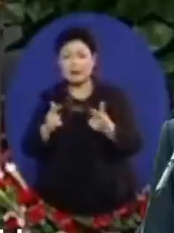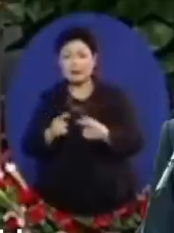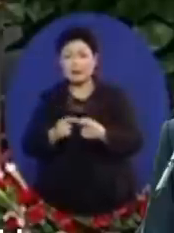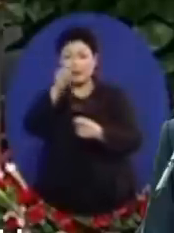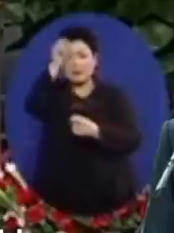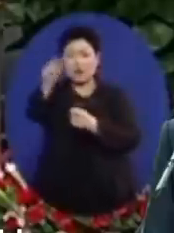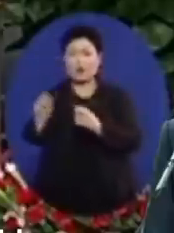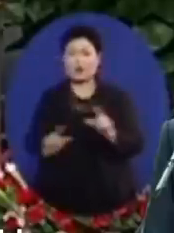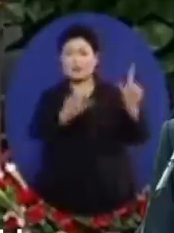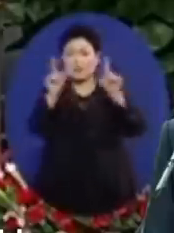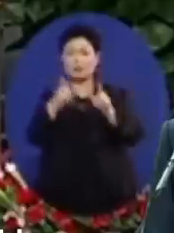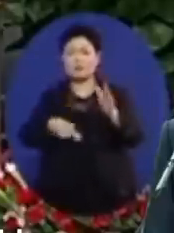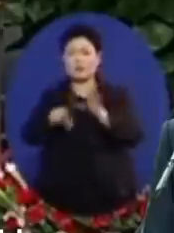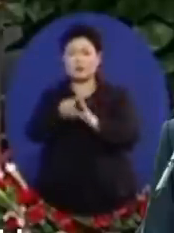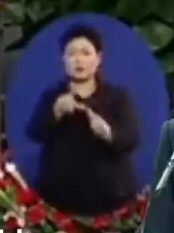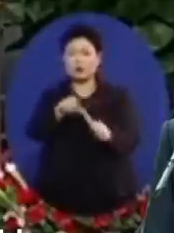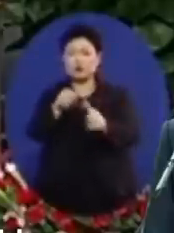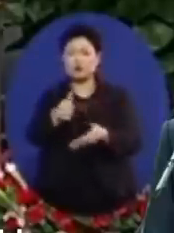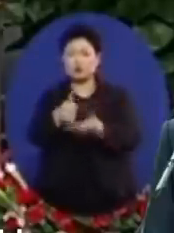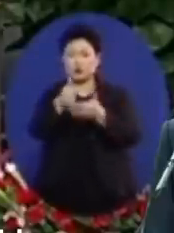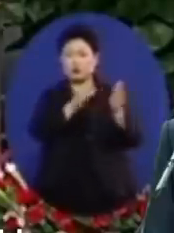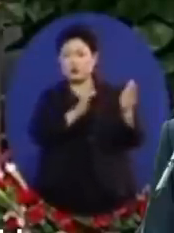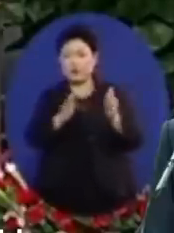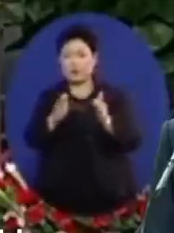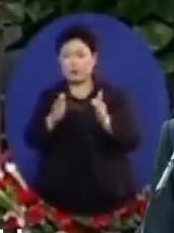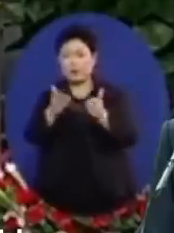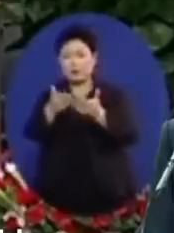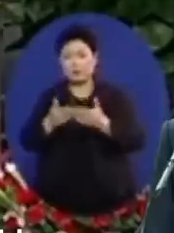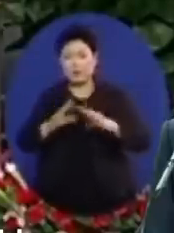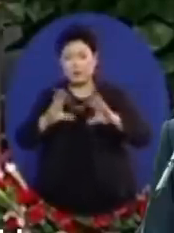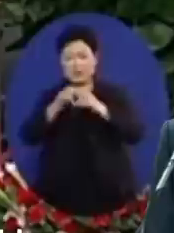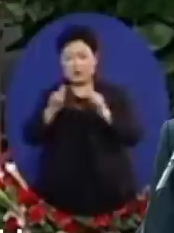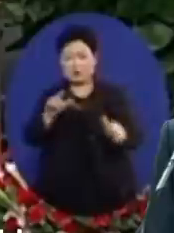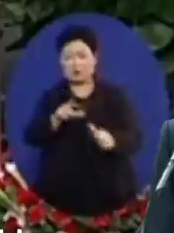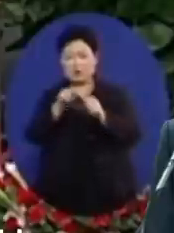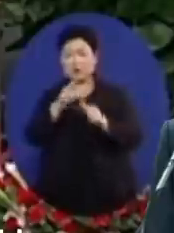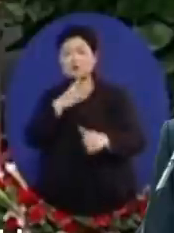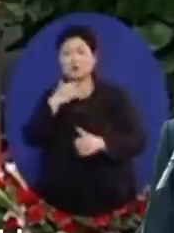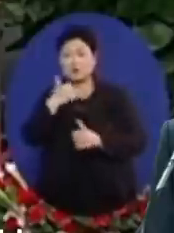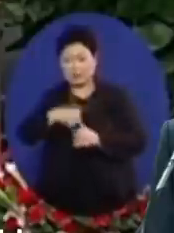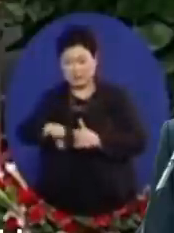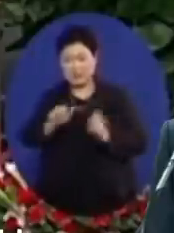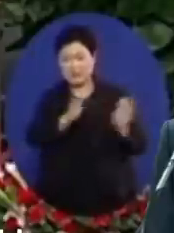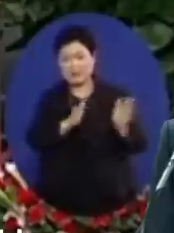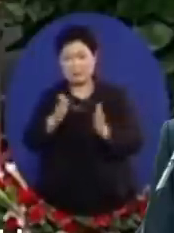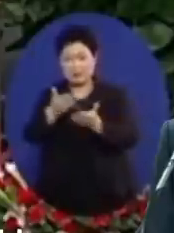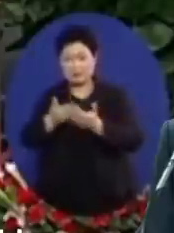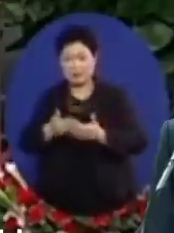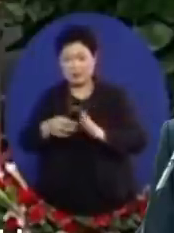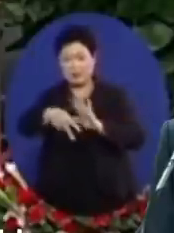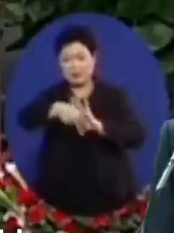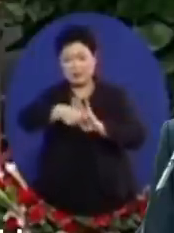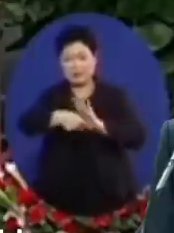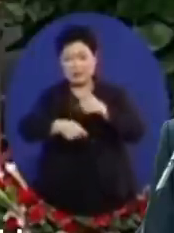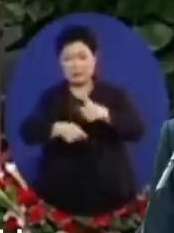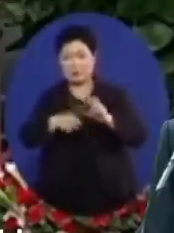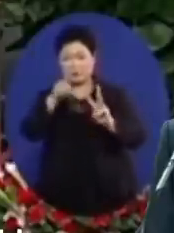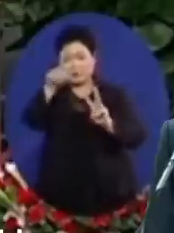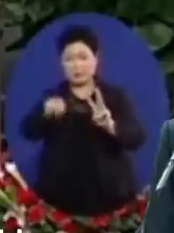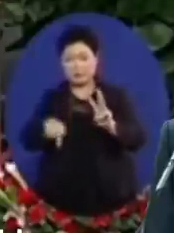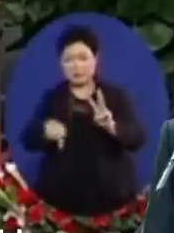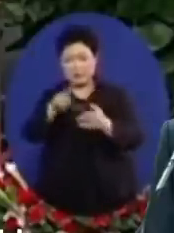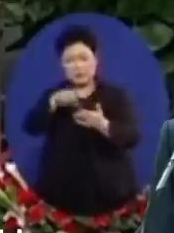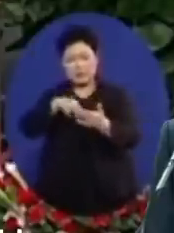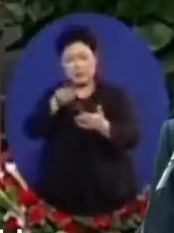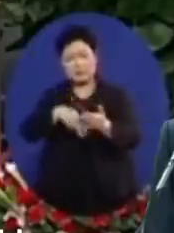영원한 삶을 위해서 구주를 예비하신 것입니다. 인류의 구원을 위하여 독생자를 예비하신 것입니다. 이사야 53장 저는